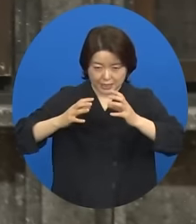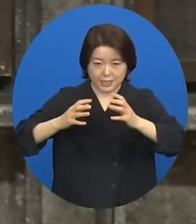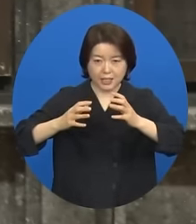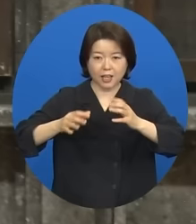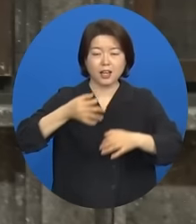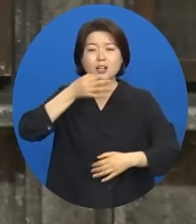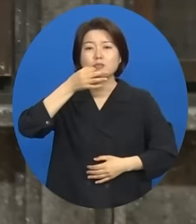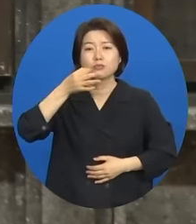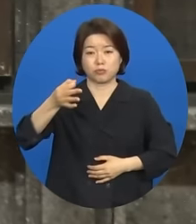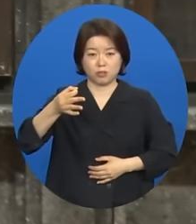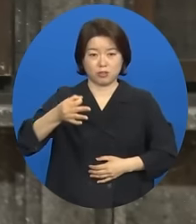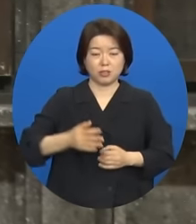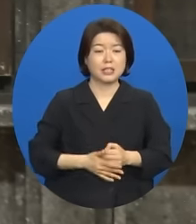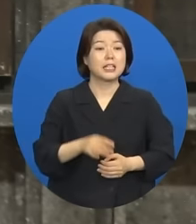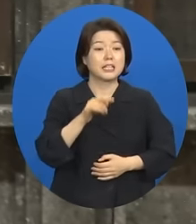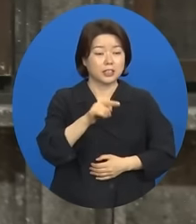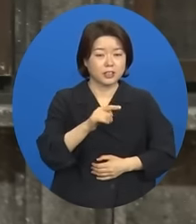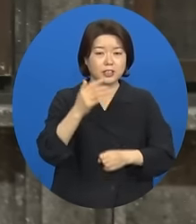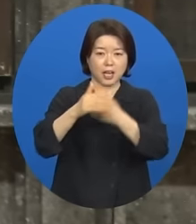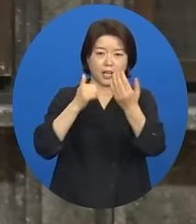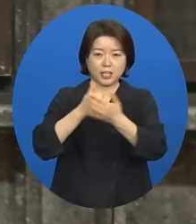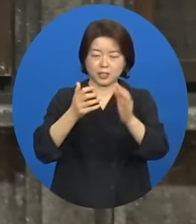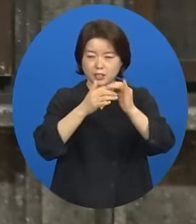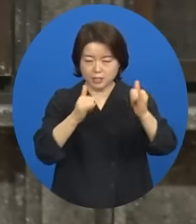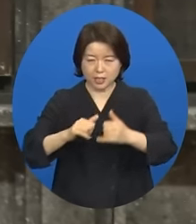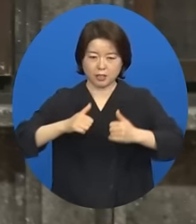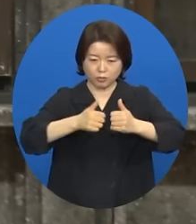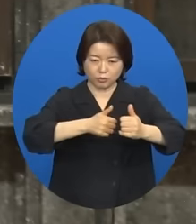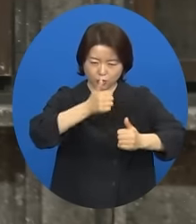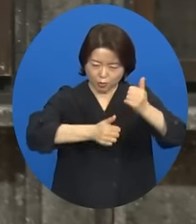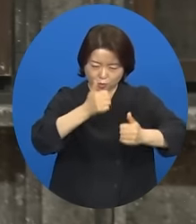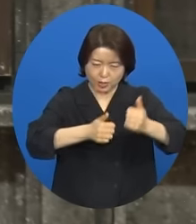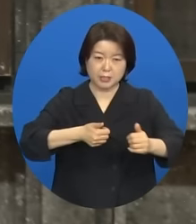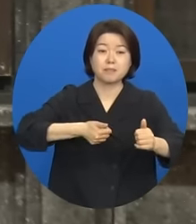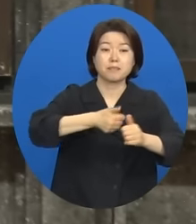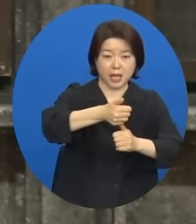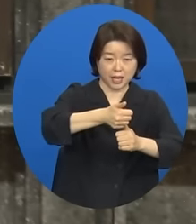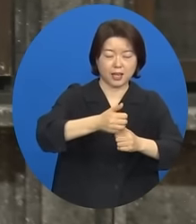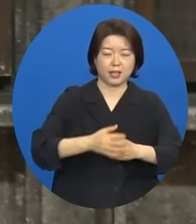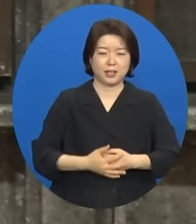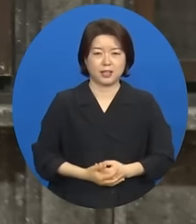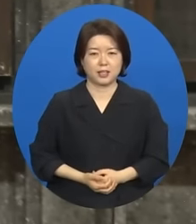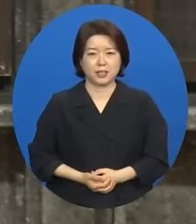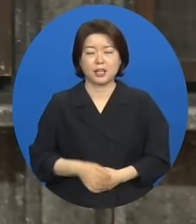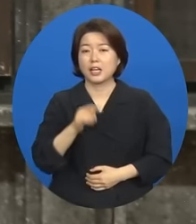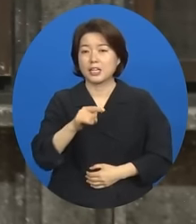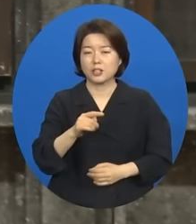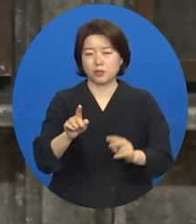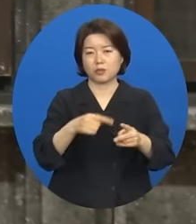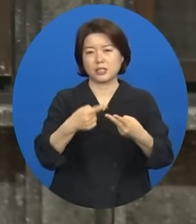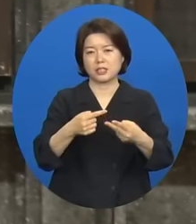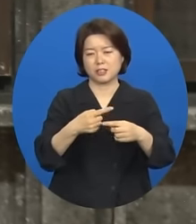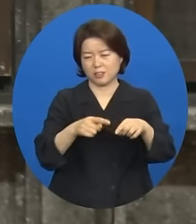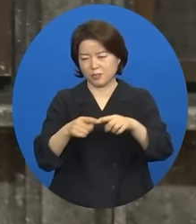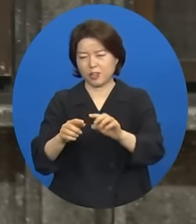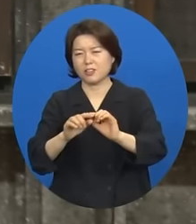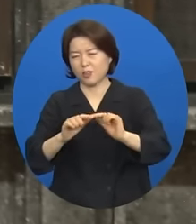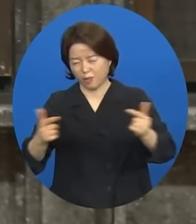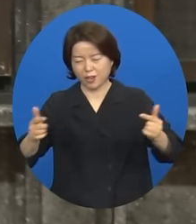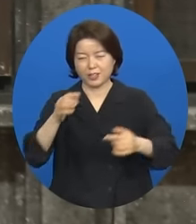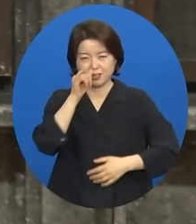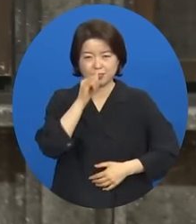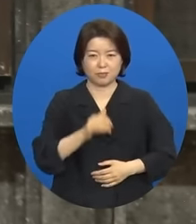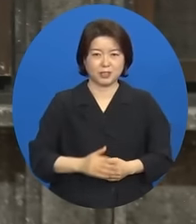이스라엘이라 부를 것이니 이는 내가 하나님과 및 사람들과 겨루어 이겼음이니라. 자, 이 부분도 해석에 여러 가지 얘기가 나오는 부분이에요.